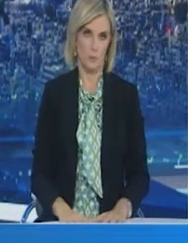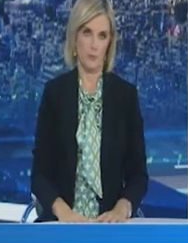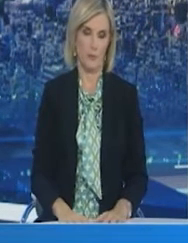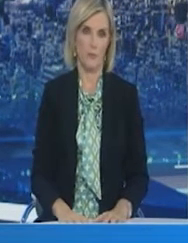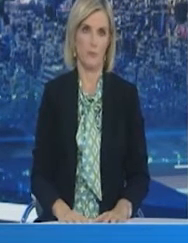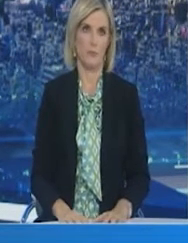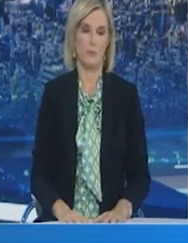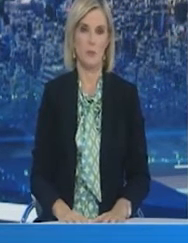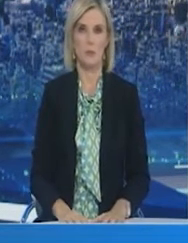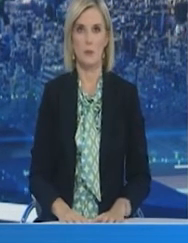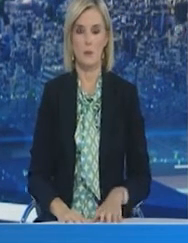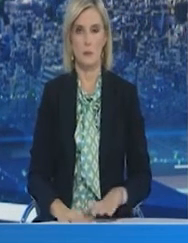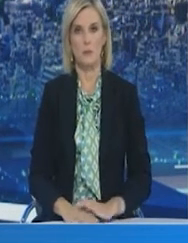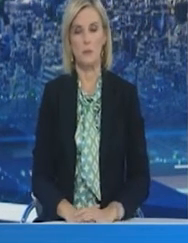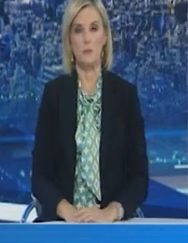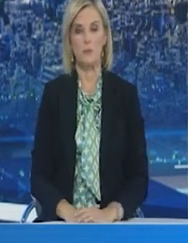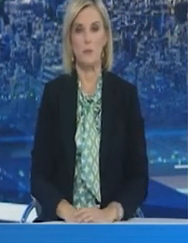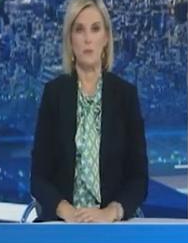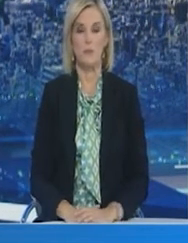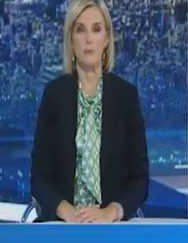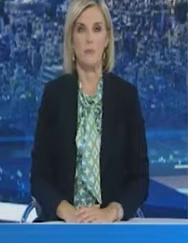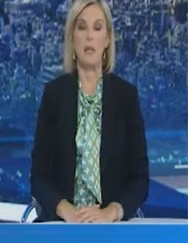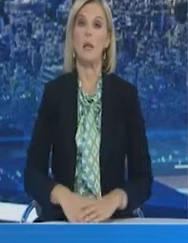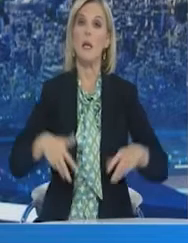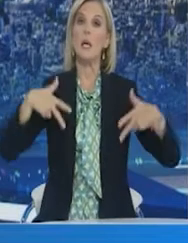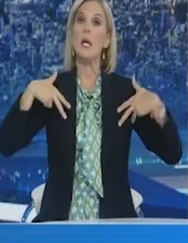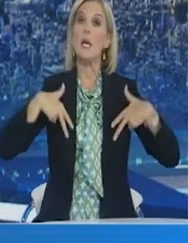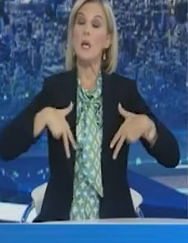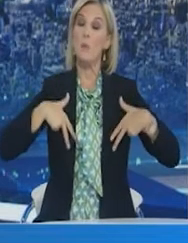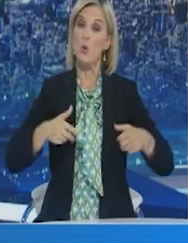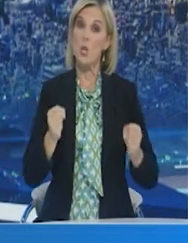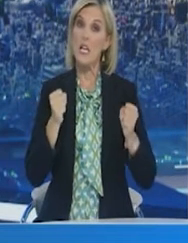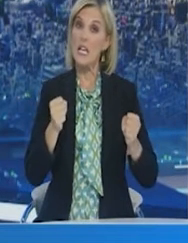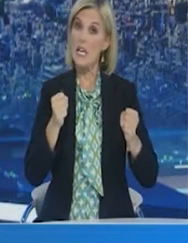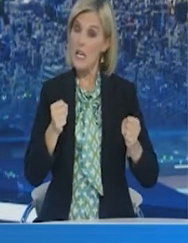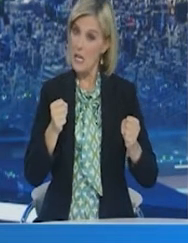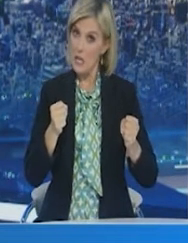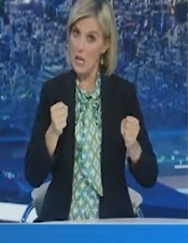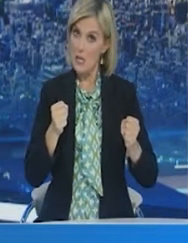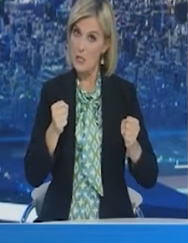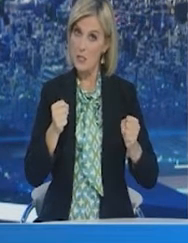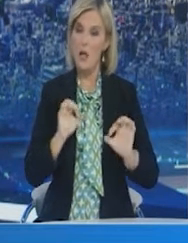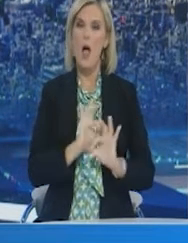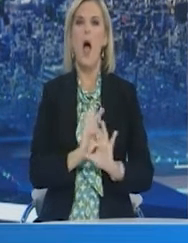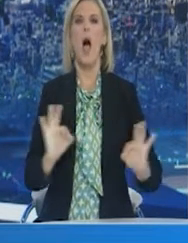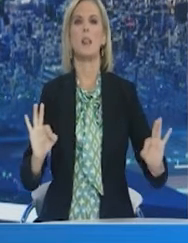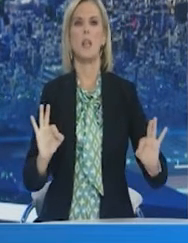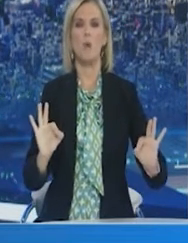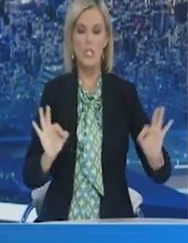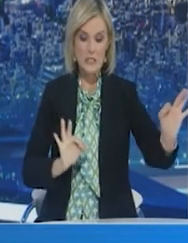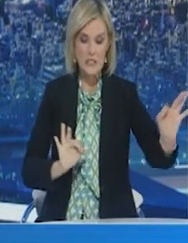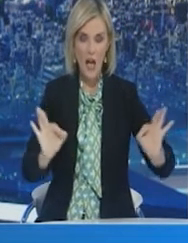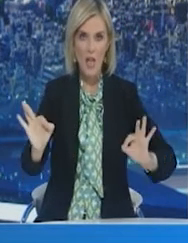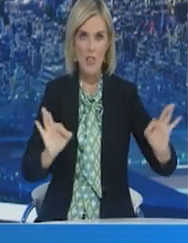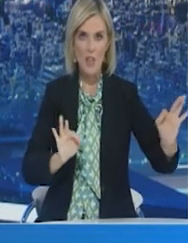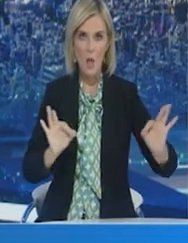να διαβεβαιώσω ότι το Υπουργείο Υγείας έχει καταρτήσει ένα ολοκληρωμένο σχέδιο για την αναδιάταξη